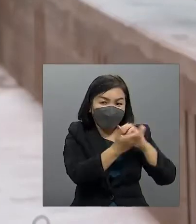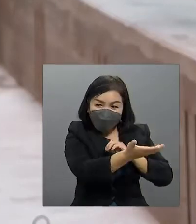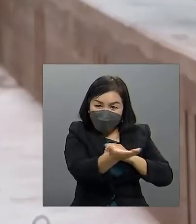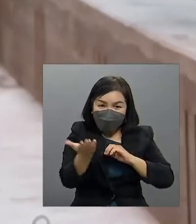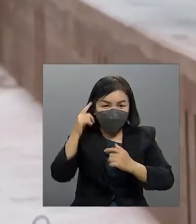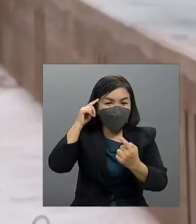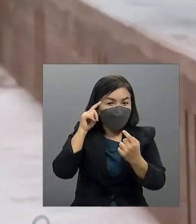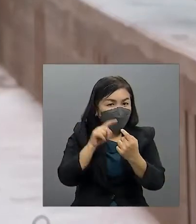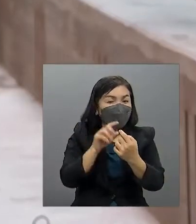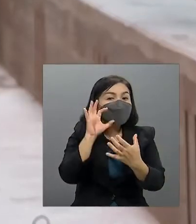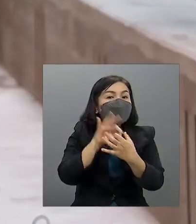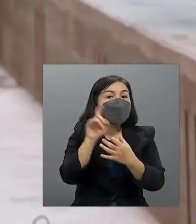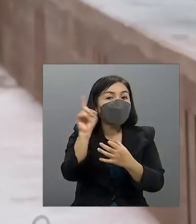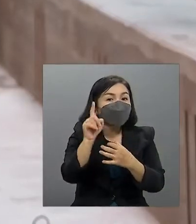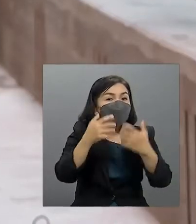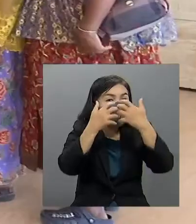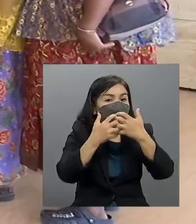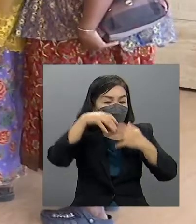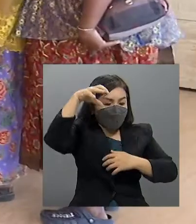ณีนิคมอุตสาหกรรมจนะด้วยค่ะ